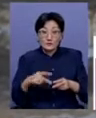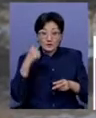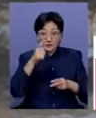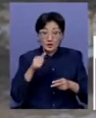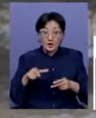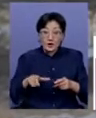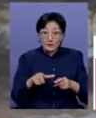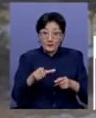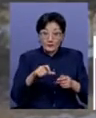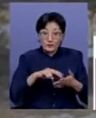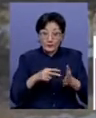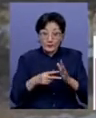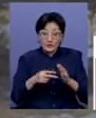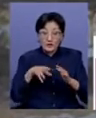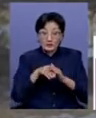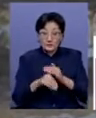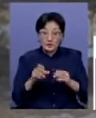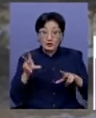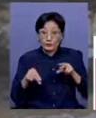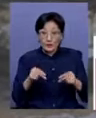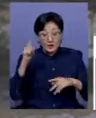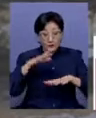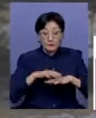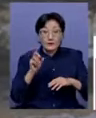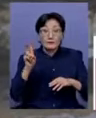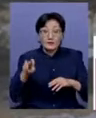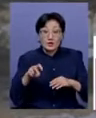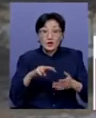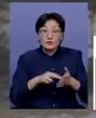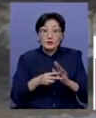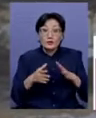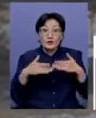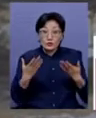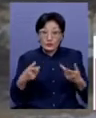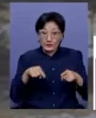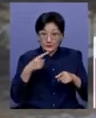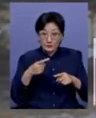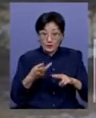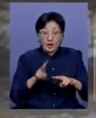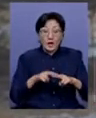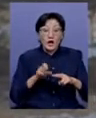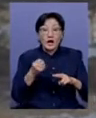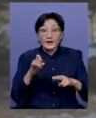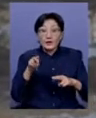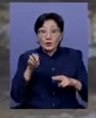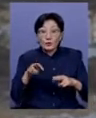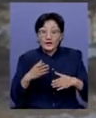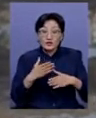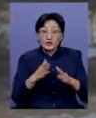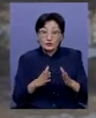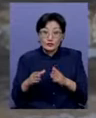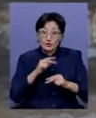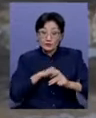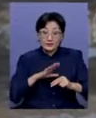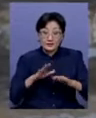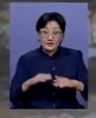жол картасына енгіземіз деп сендірді. Биыл әкімдікке барсақ, сіздер жоспарда жоқсыздар дегенде айтады. Демек, ай көмек жүйесі жұмыс істемейді. Бізге